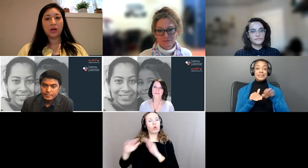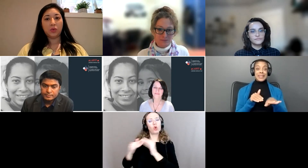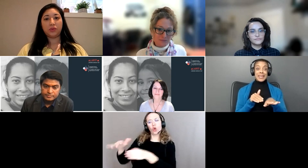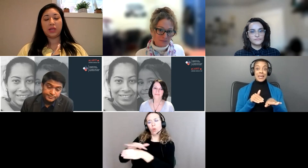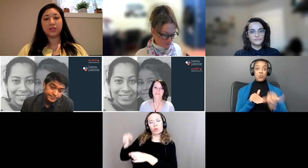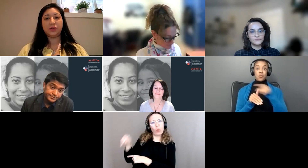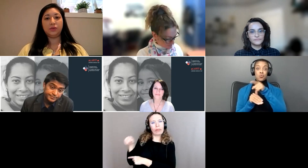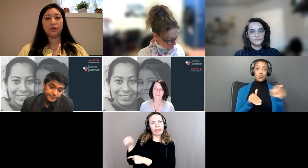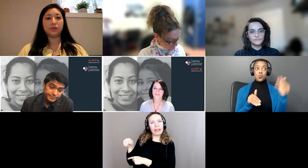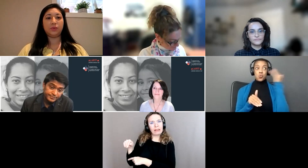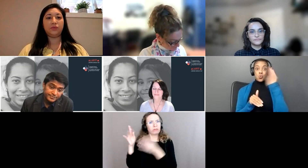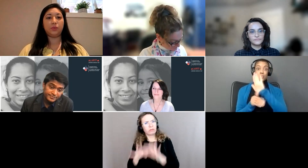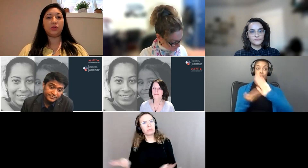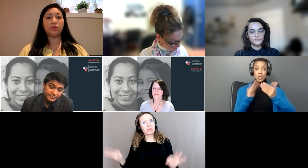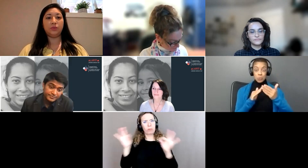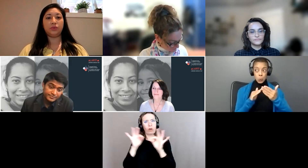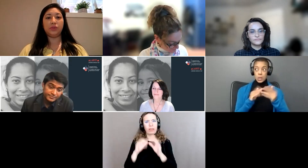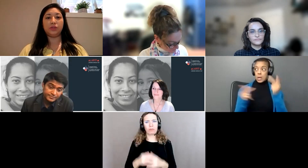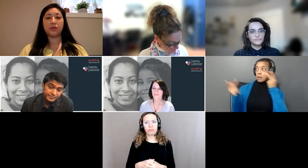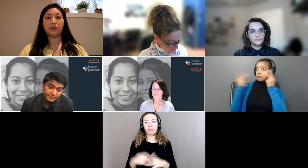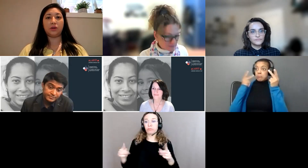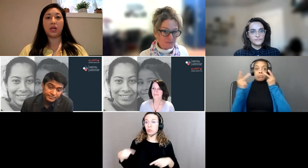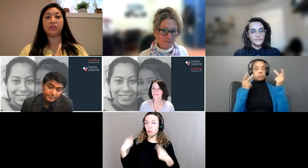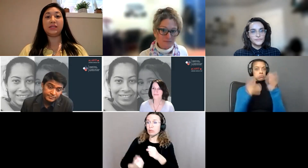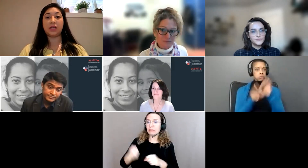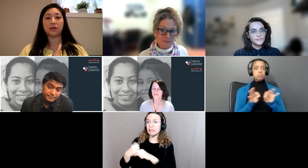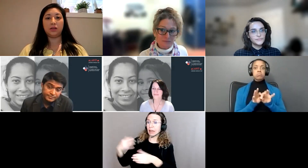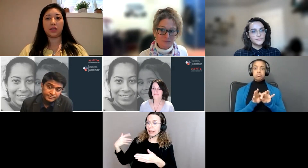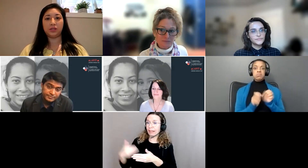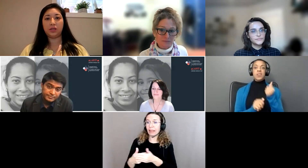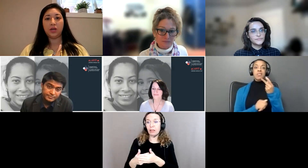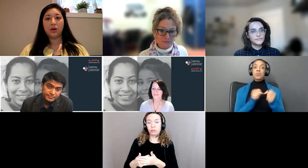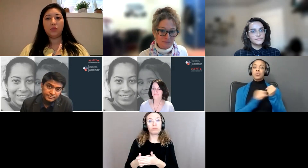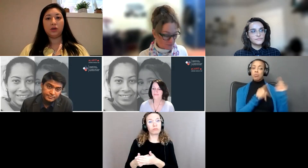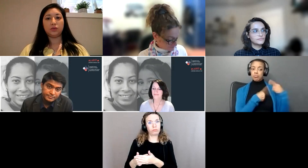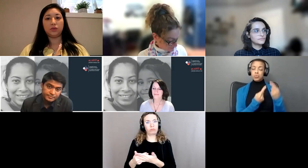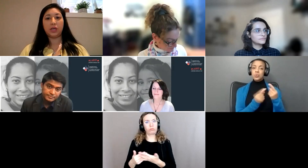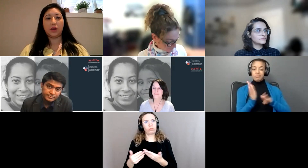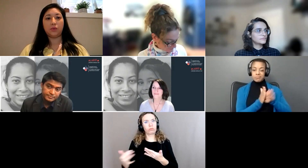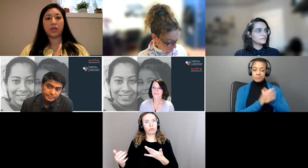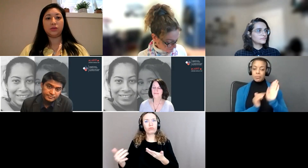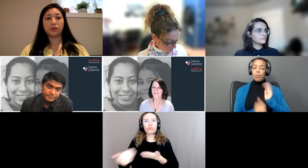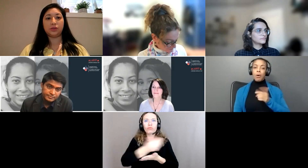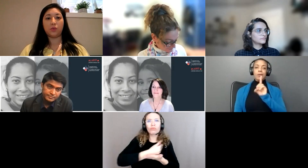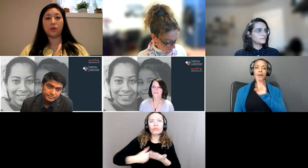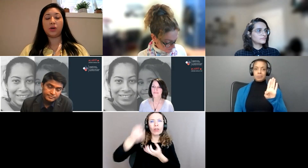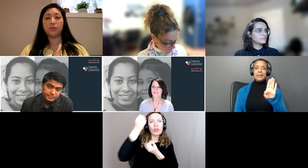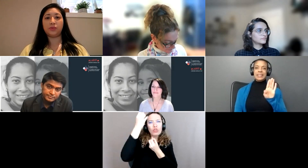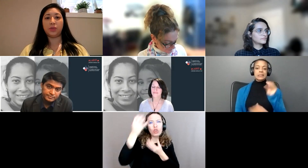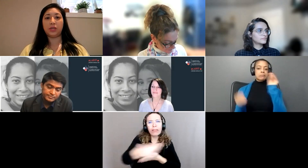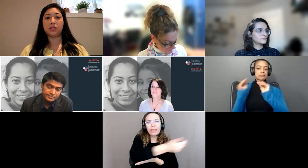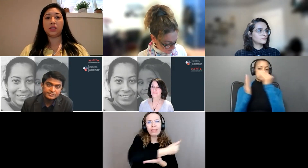c'est vital. Dans les dernières années, nous avons travaillé pour améliorer nos collections de données dans la